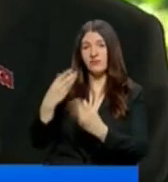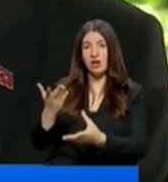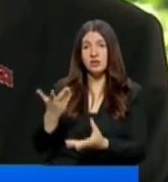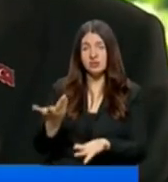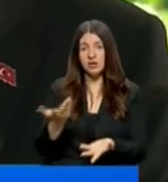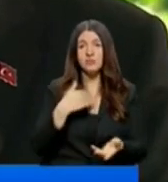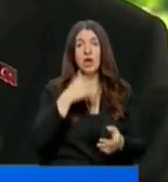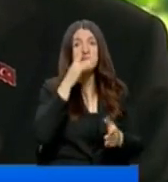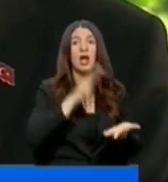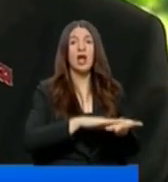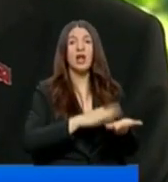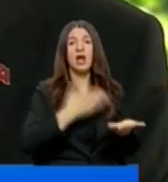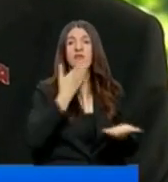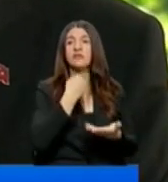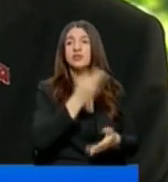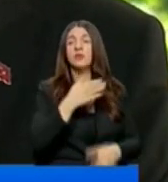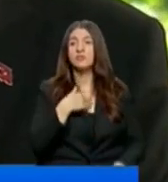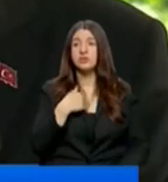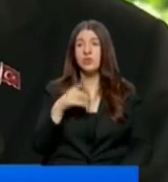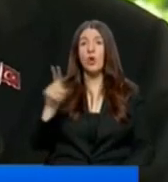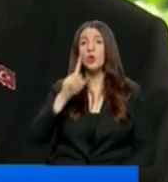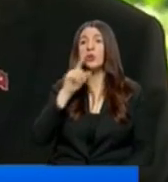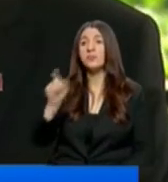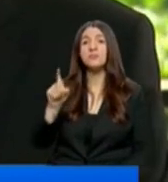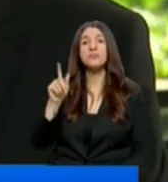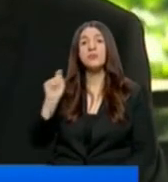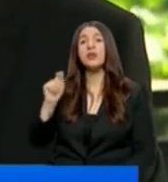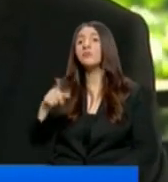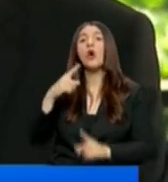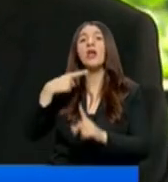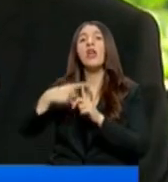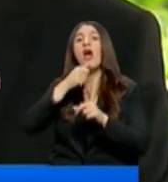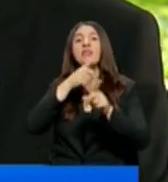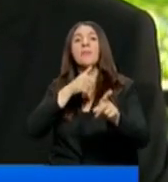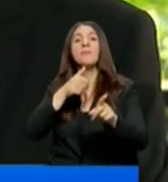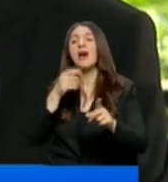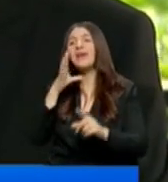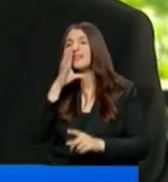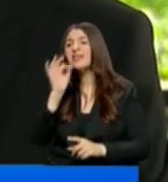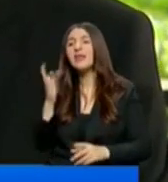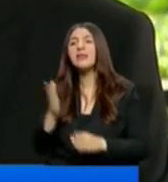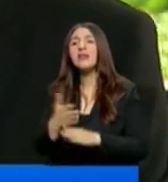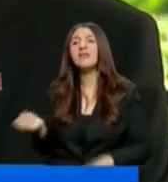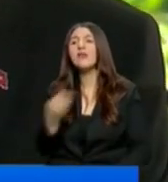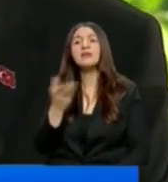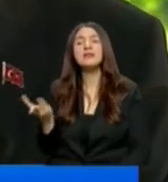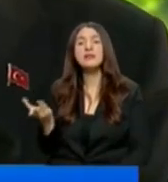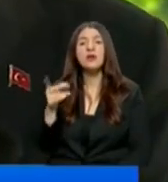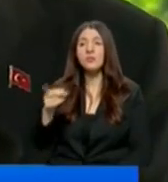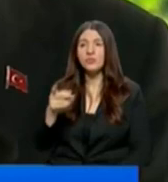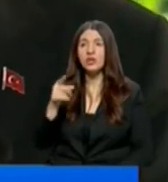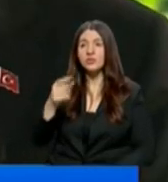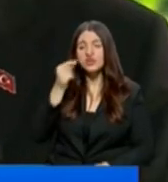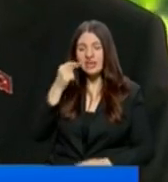biz Amerikalıların eline poz vereceğiz. Biz 10 soru sorduk ya. Biz 10 soru. Bransını niye verdin diye sorduk. Niye verdin sen Bransını diye. Hani bu can bu